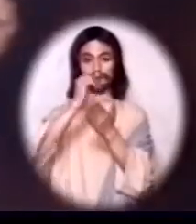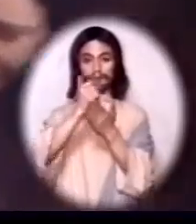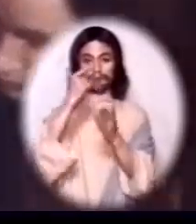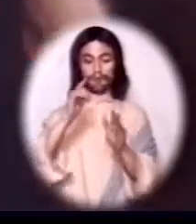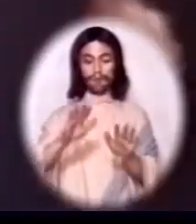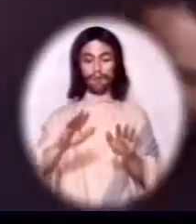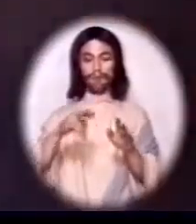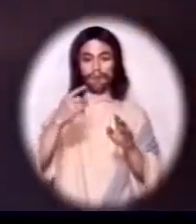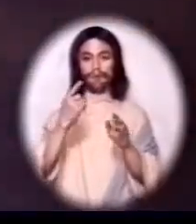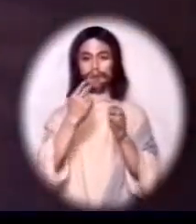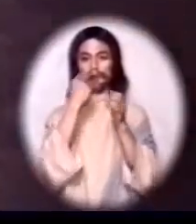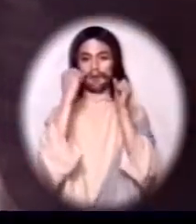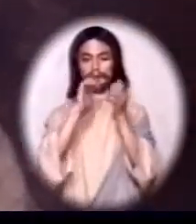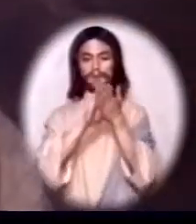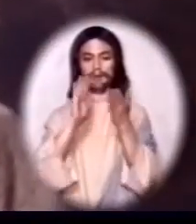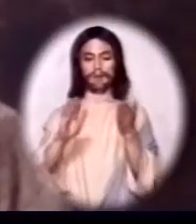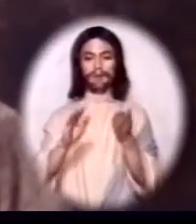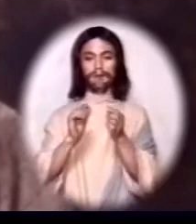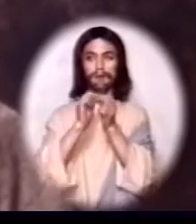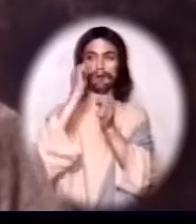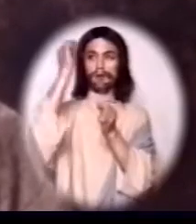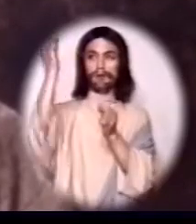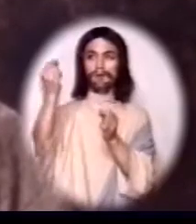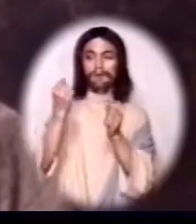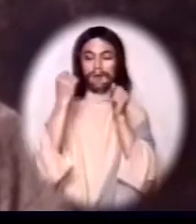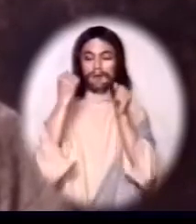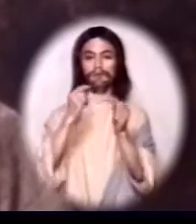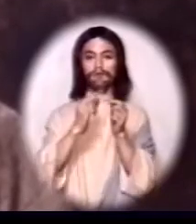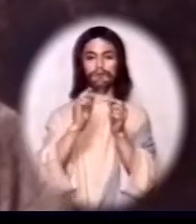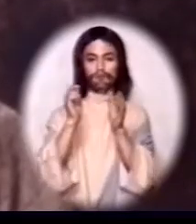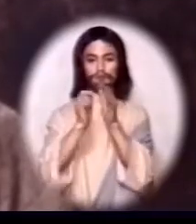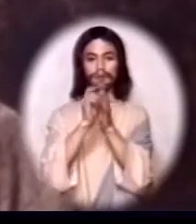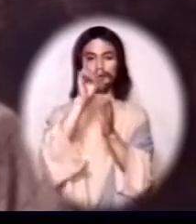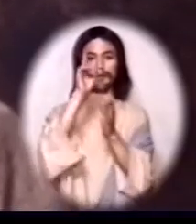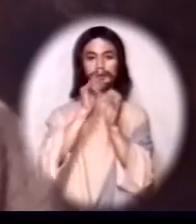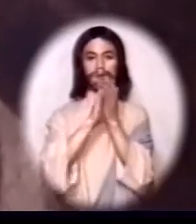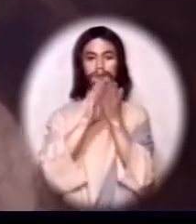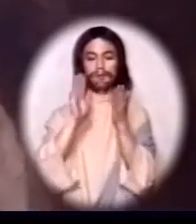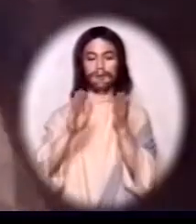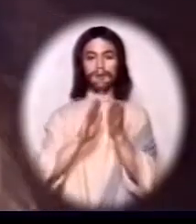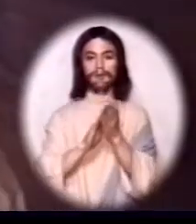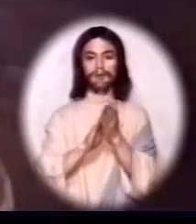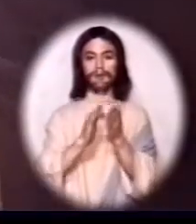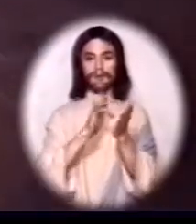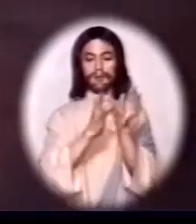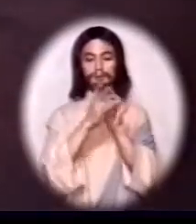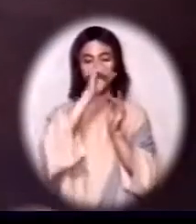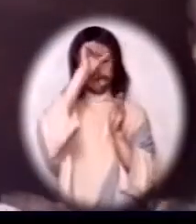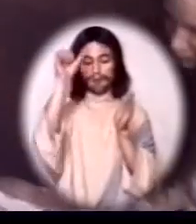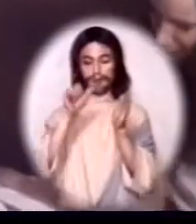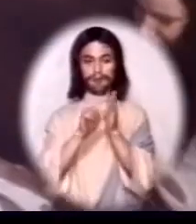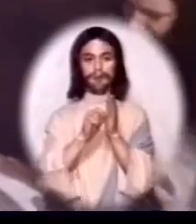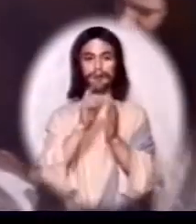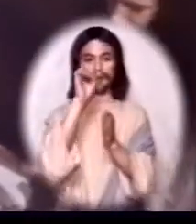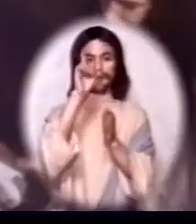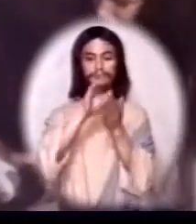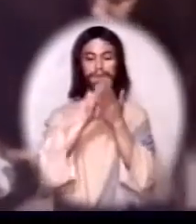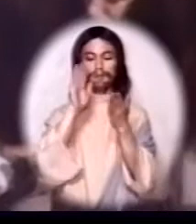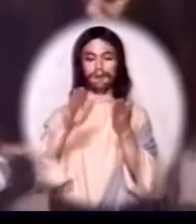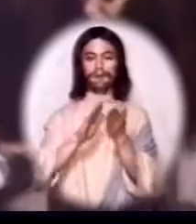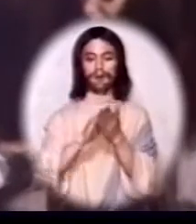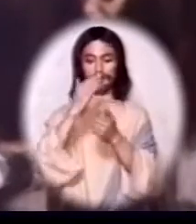그러나 예수 그리스도는 오늘도 살아계십니다. 그는 영원히 사시는 유일한 분입니다. 그의 한 생이